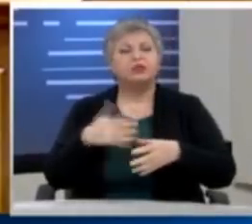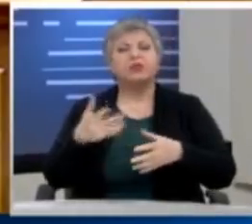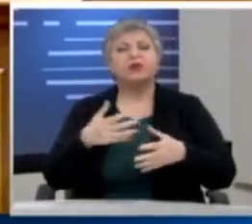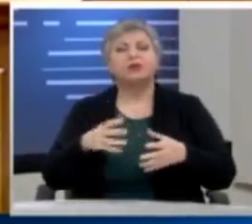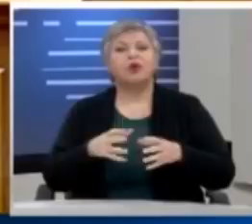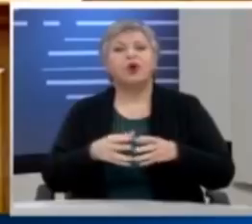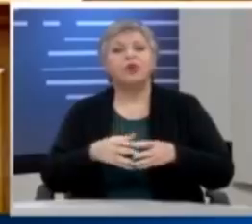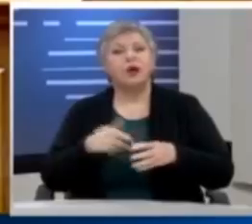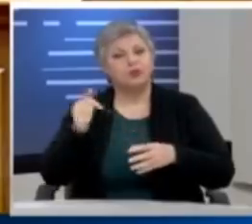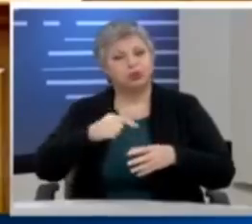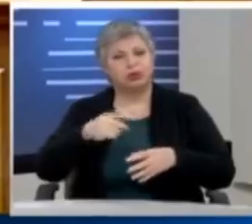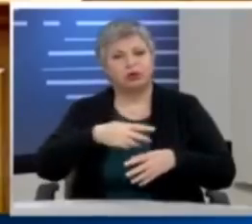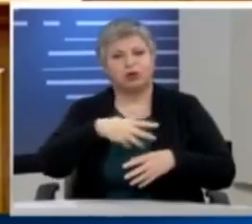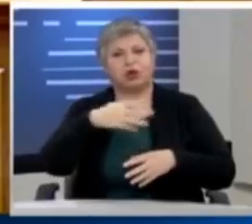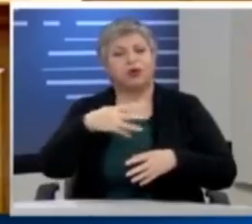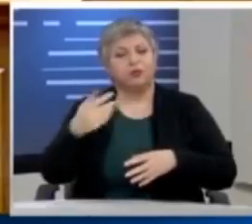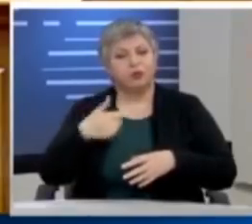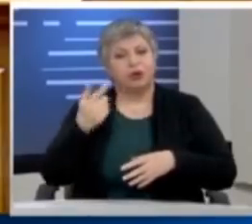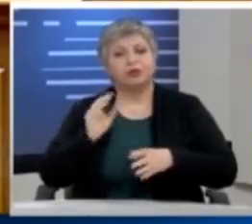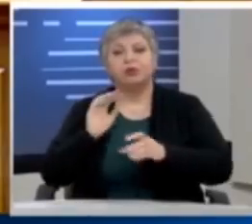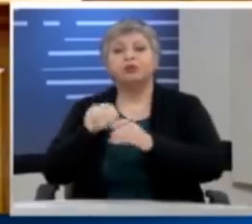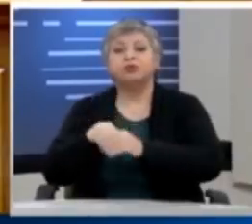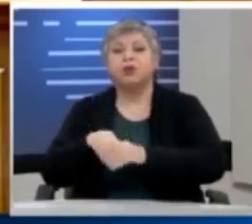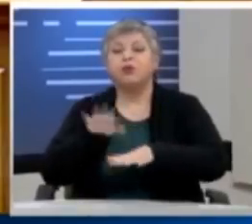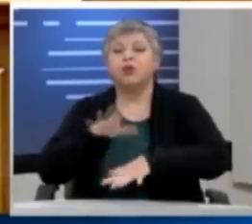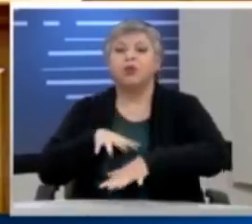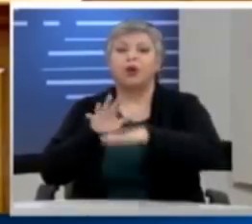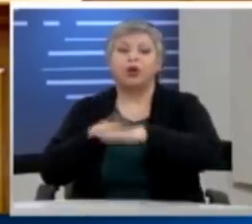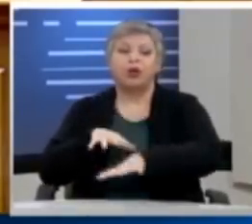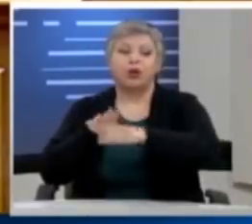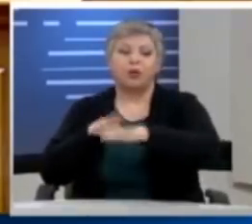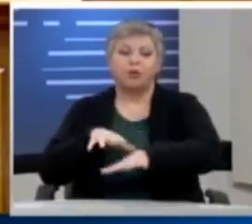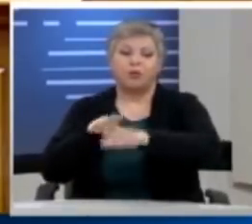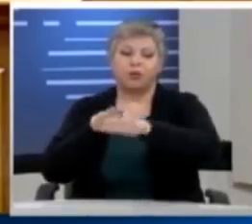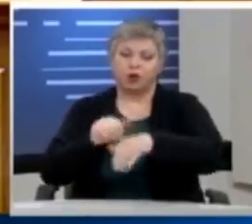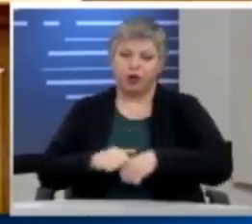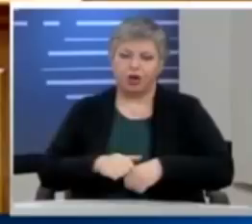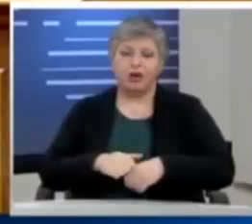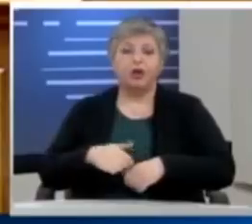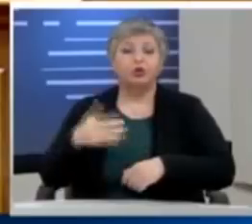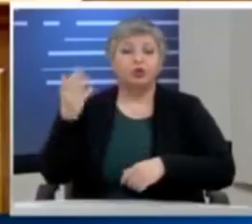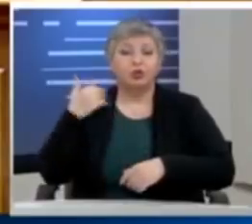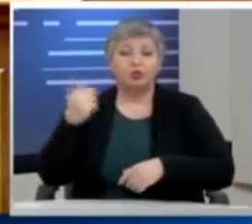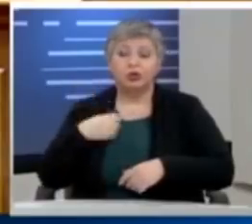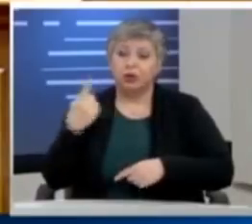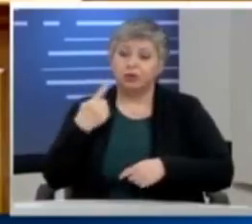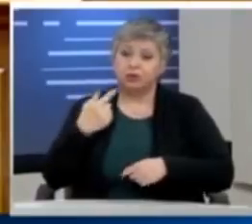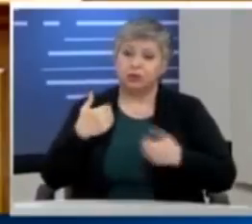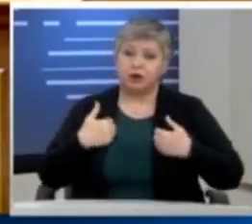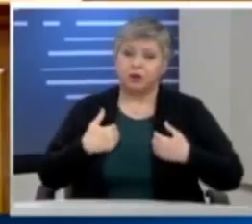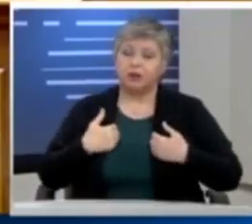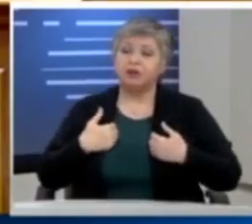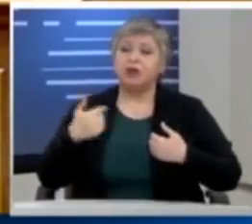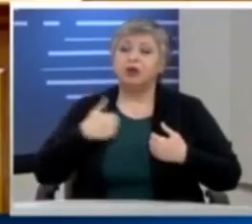σημερινό συνοθήλευμα στα διάφορα εθνικιστικά συλλαλητήρια, κάνοντας κριτική μάλιστα στο ΚΚΕ για